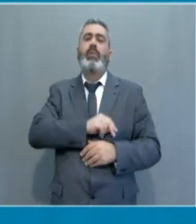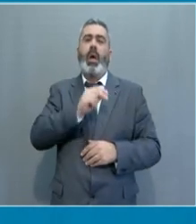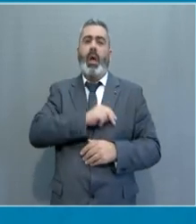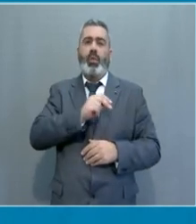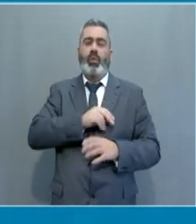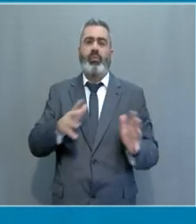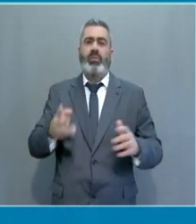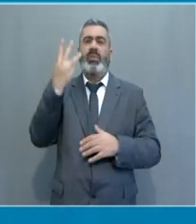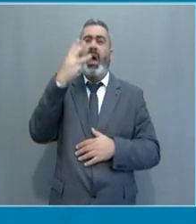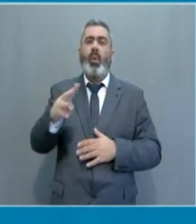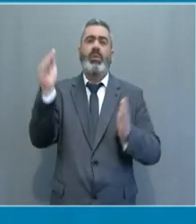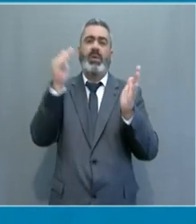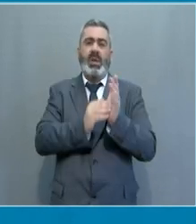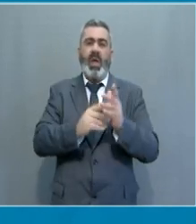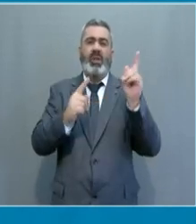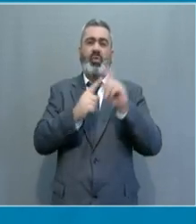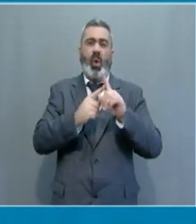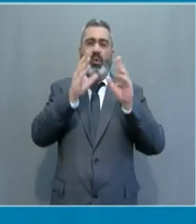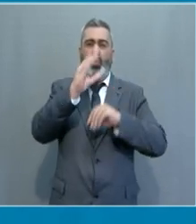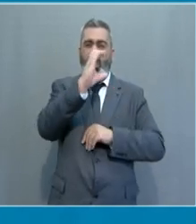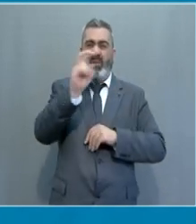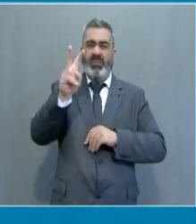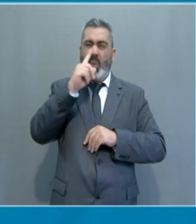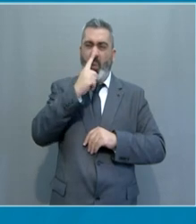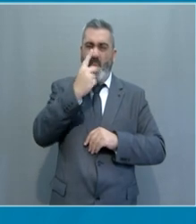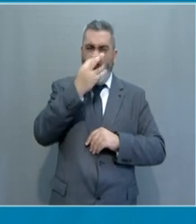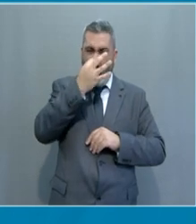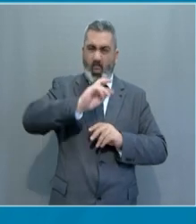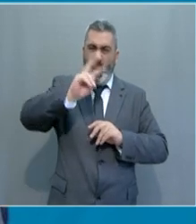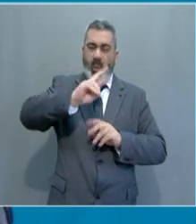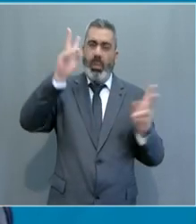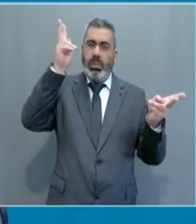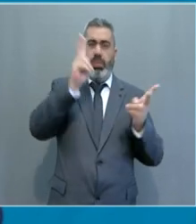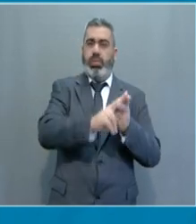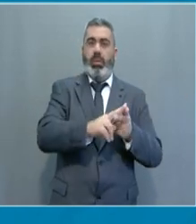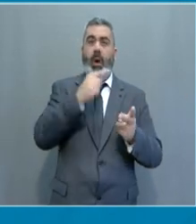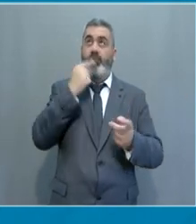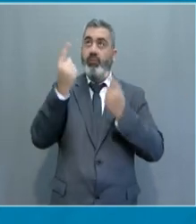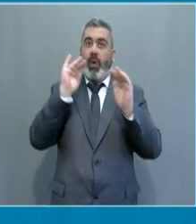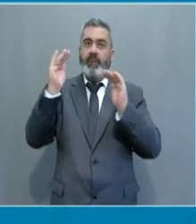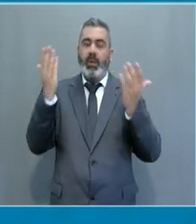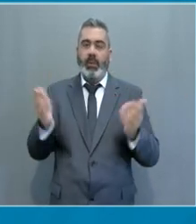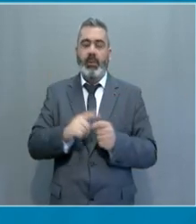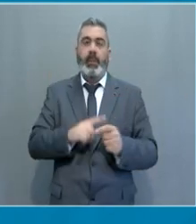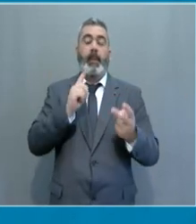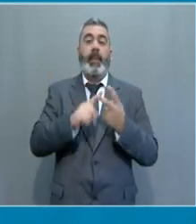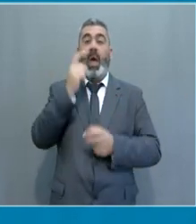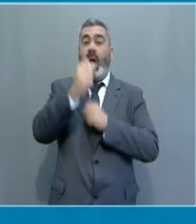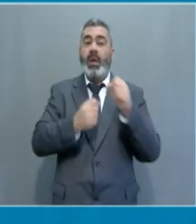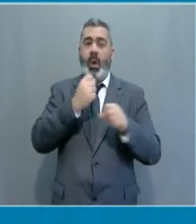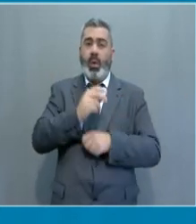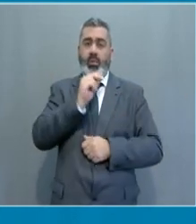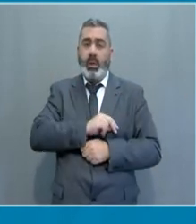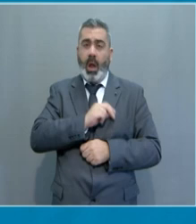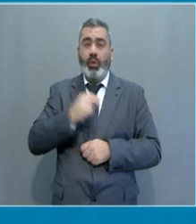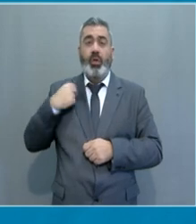κατά 300.000 τόνους τις εκπομπές διοξιδίου του άνθρακα, αντιμετωπίζοντας την κλιματική αλλαγή. Τα ετήσια ωφέλη για Δήμους, τα τοποδοτικά